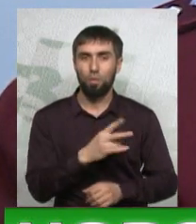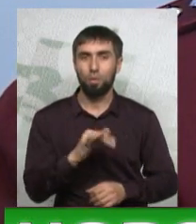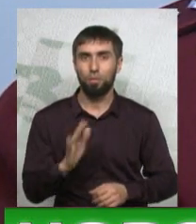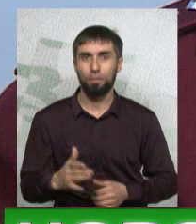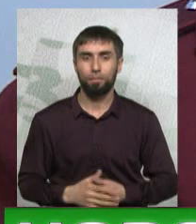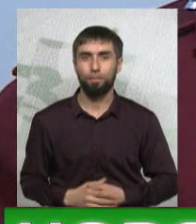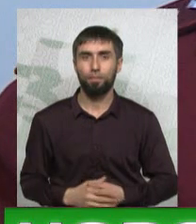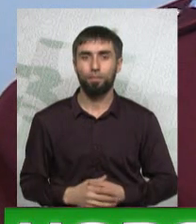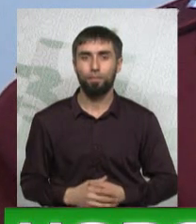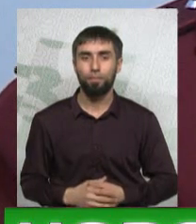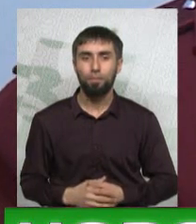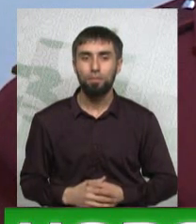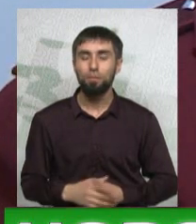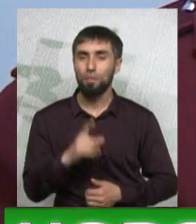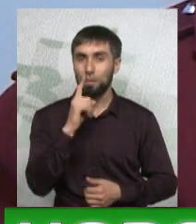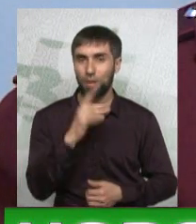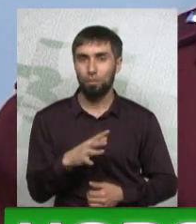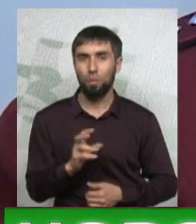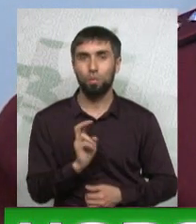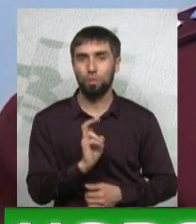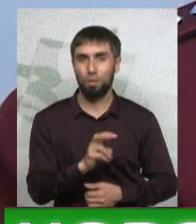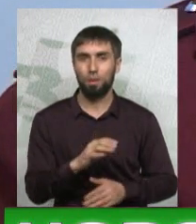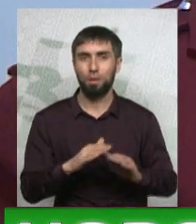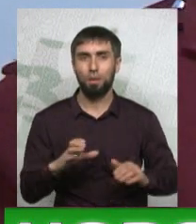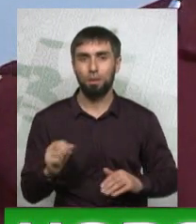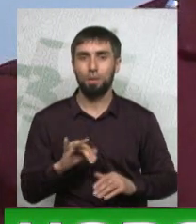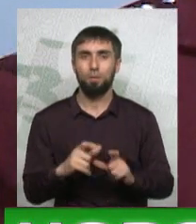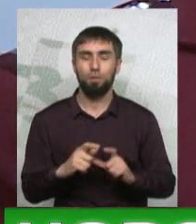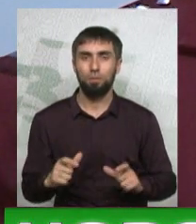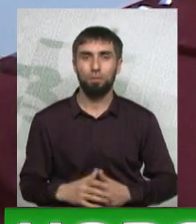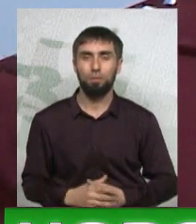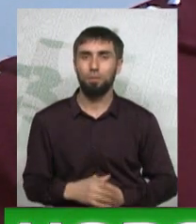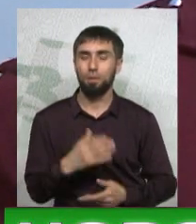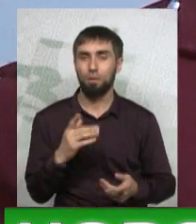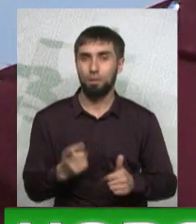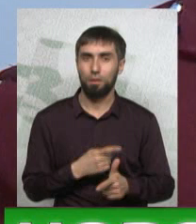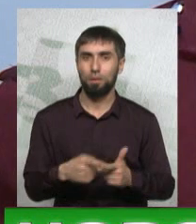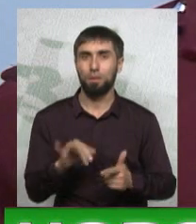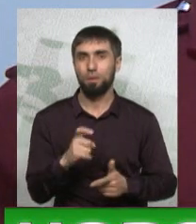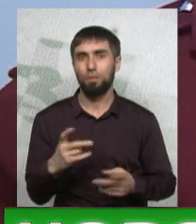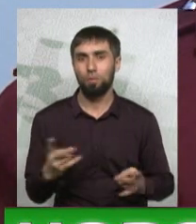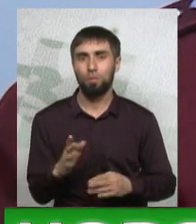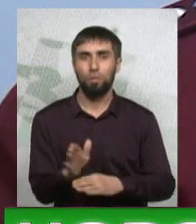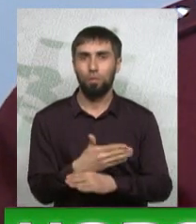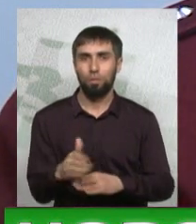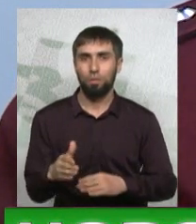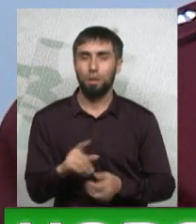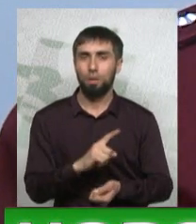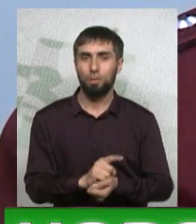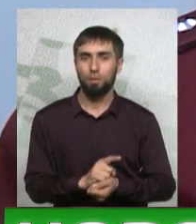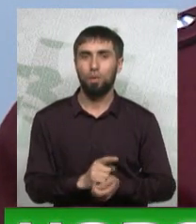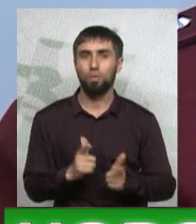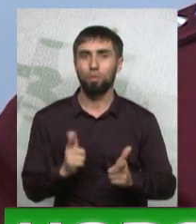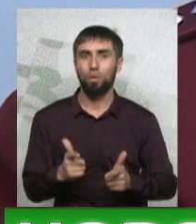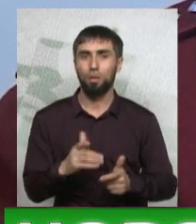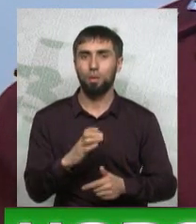будут, не будут посещать детские сады и школы, или их нужно разобщать. Обязательно,